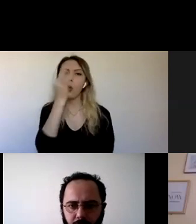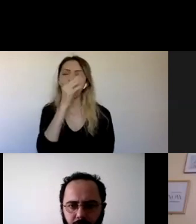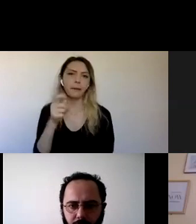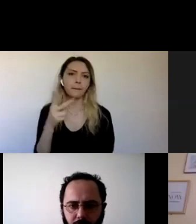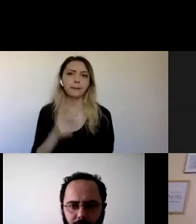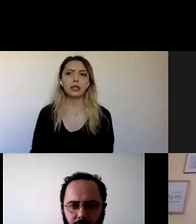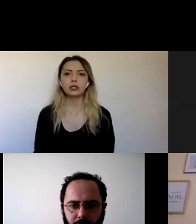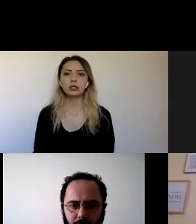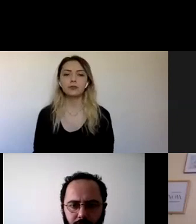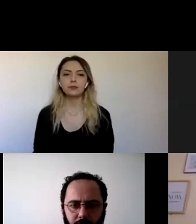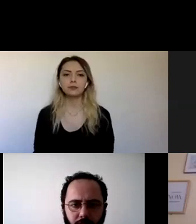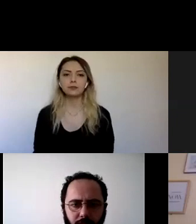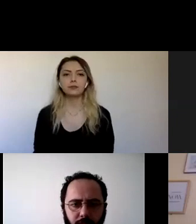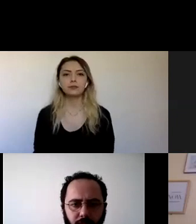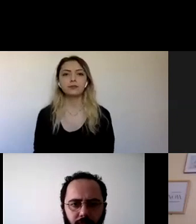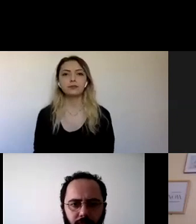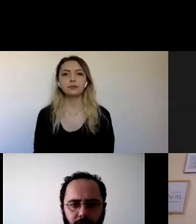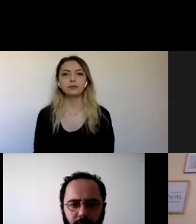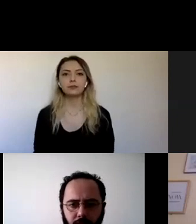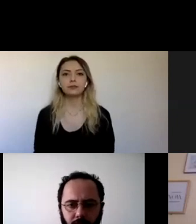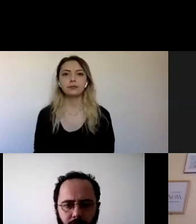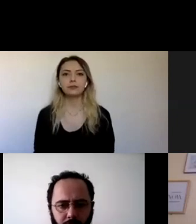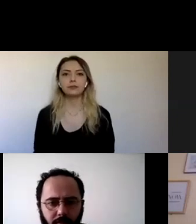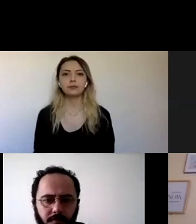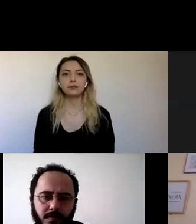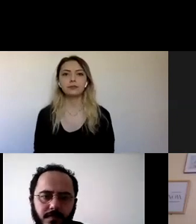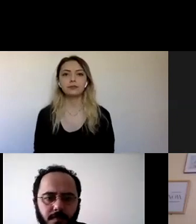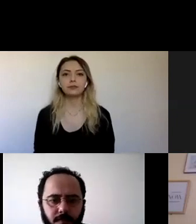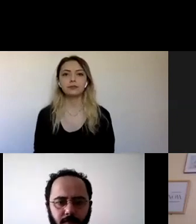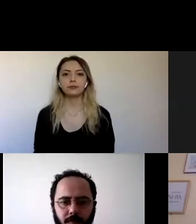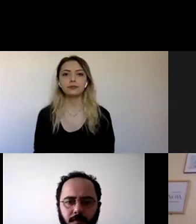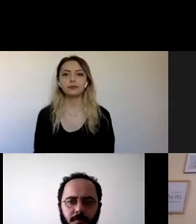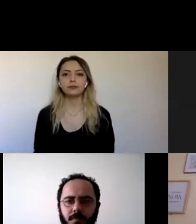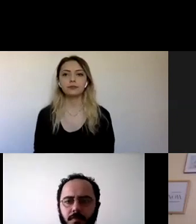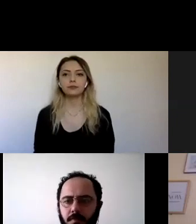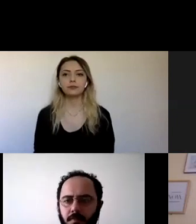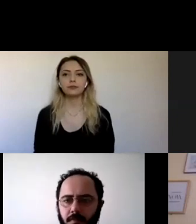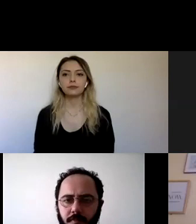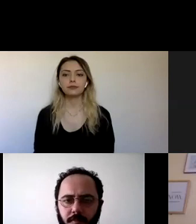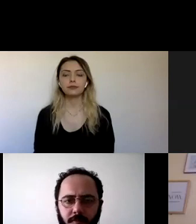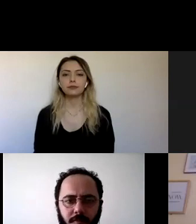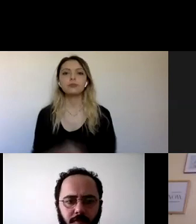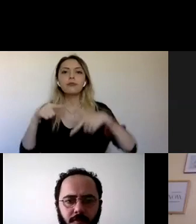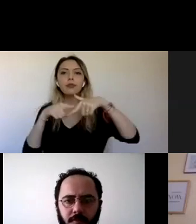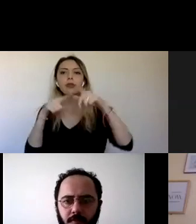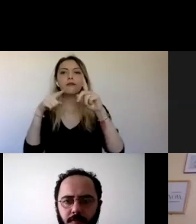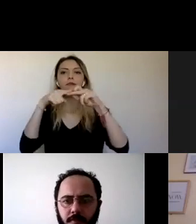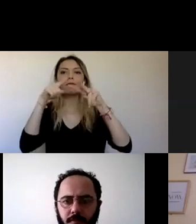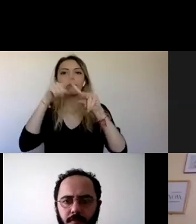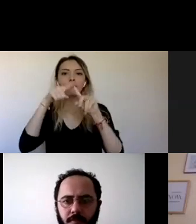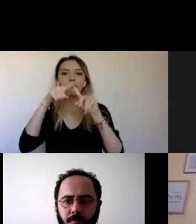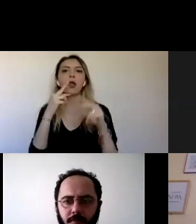Google'ı taramak için işe yarar bir yöntem sunuyor. Kenan, çok kısa araya girebilir miyim